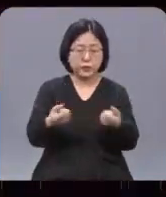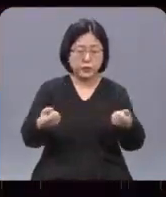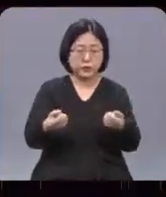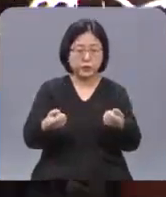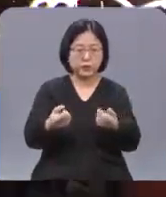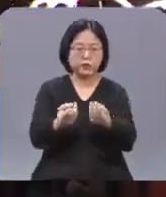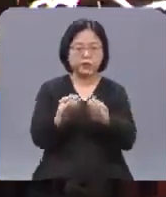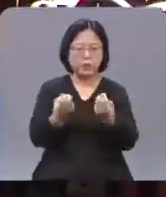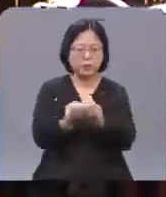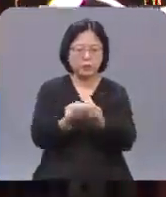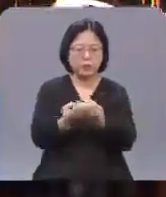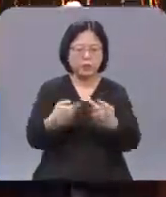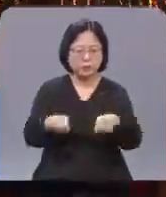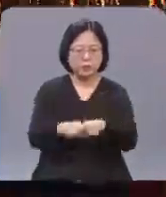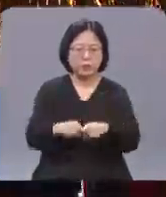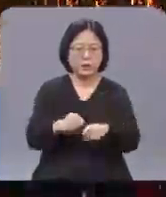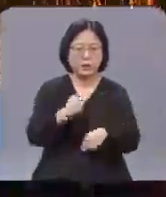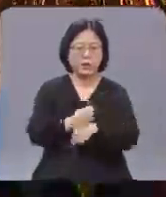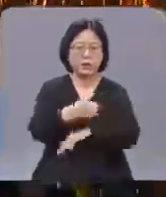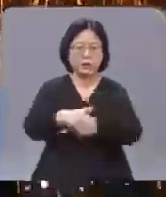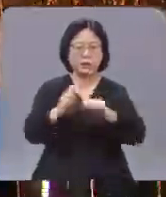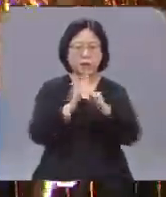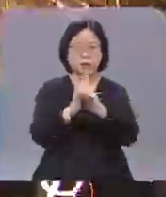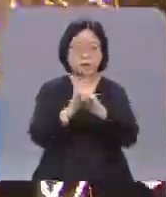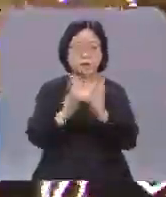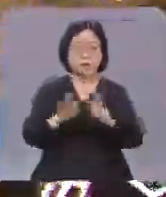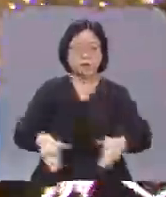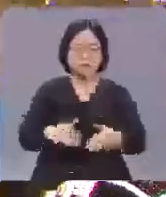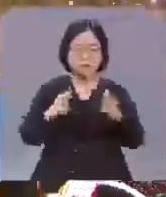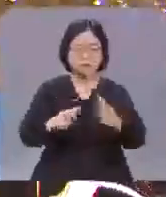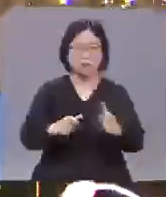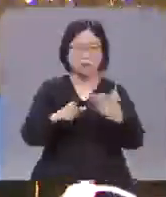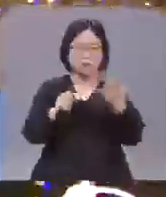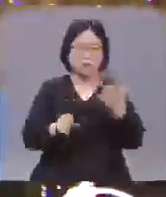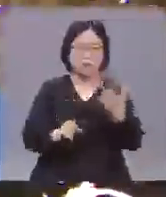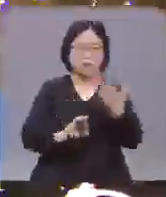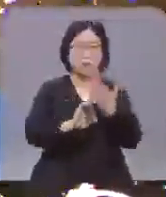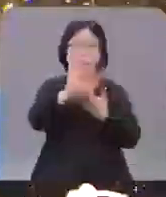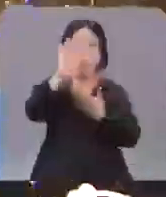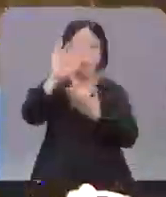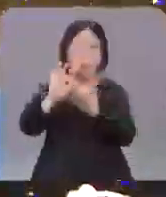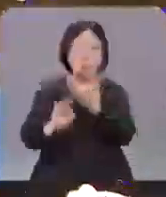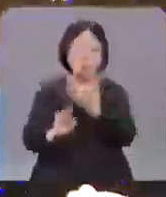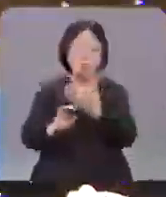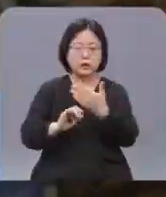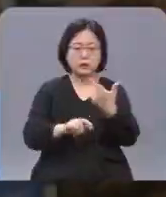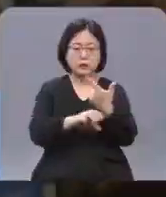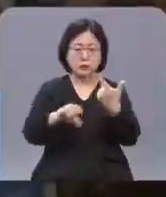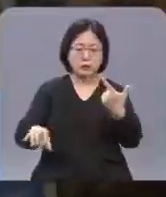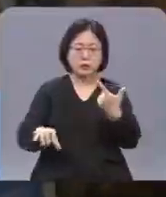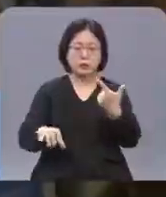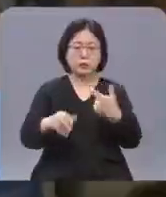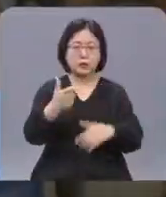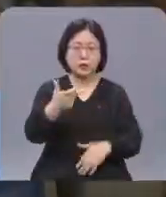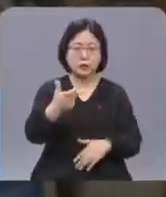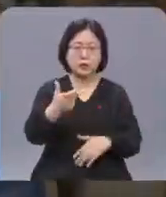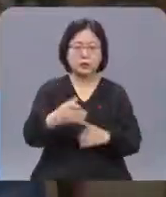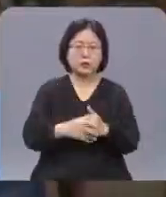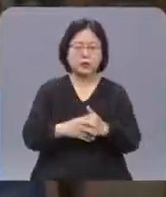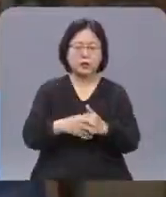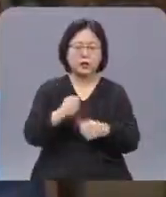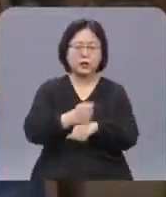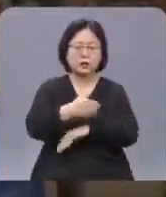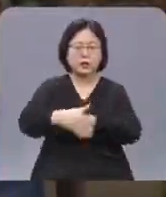상황관리 확인이 함께 이루어집니다 전남지역의 연말연시 해돋이 해맞이는 6개 시위군 17곳에서